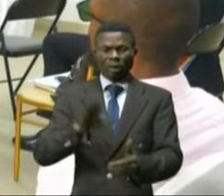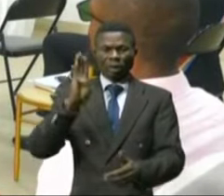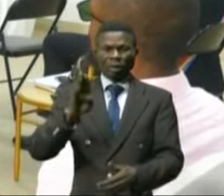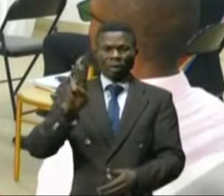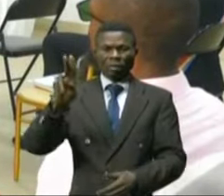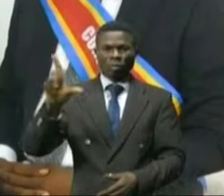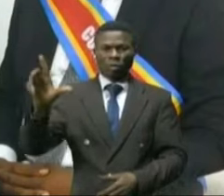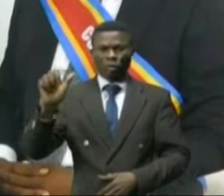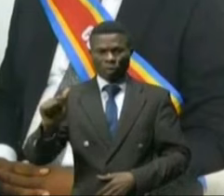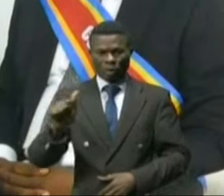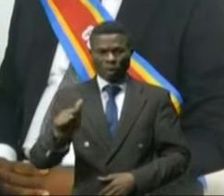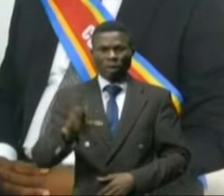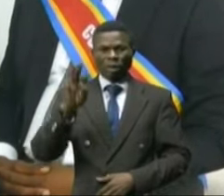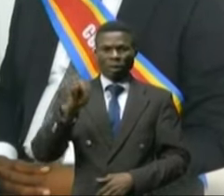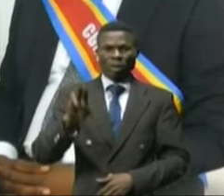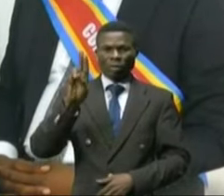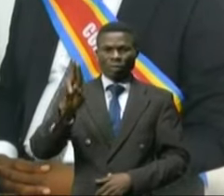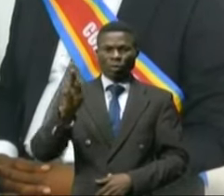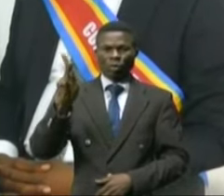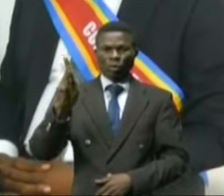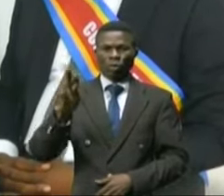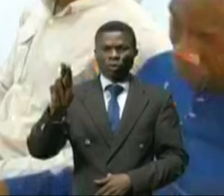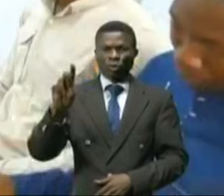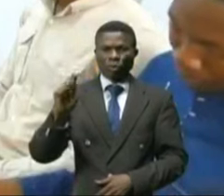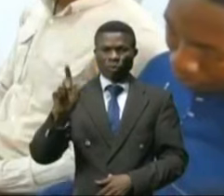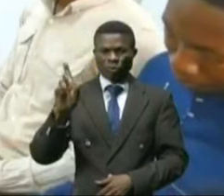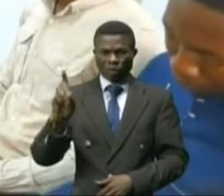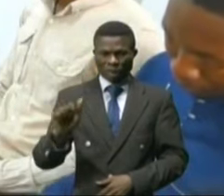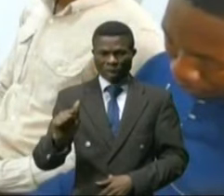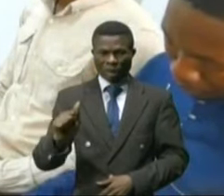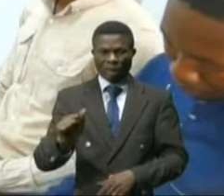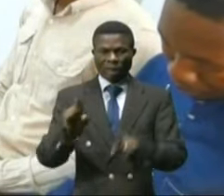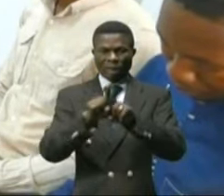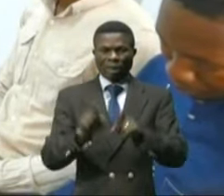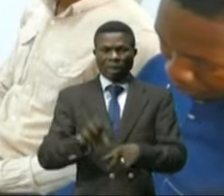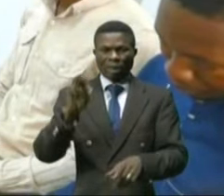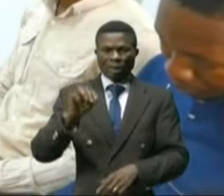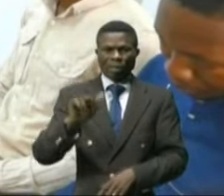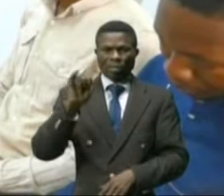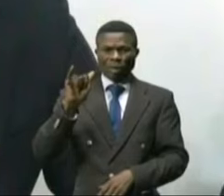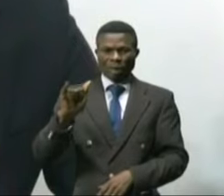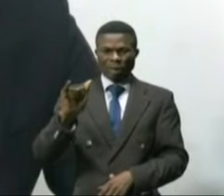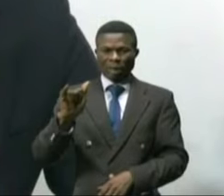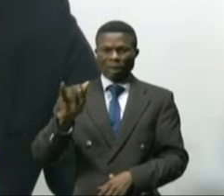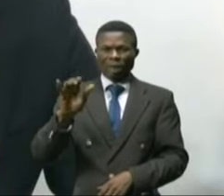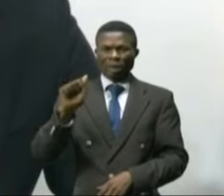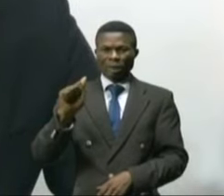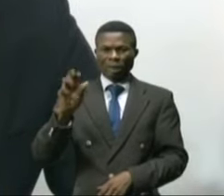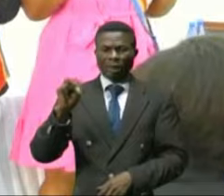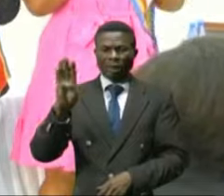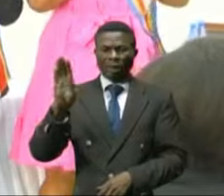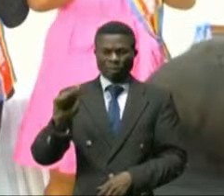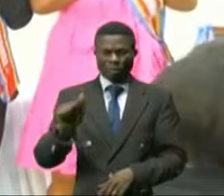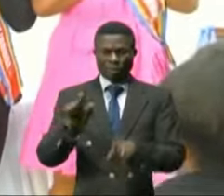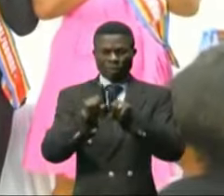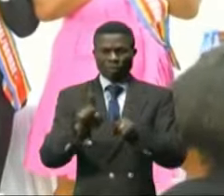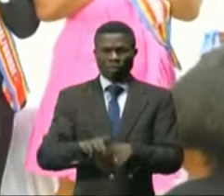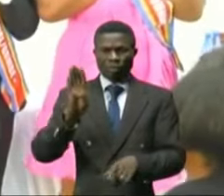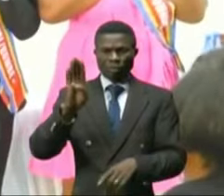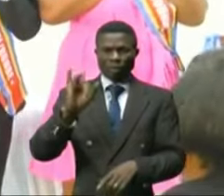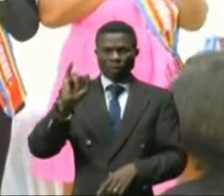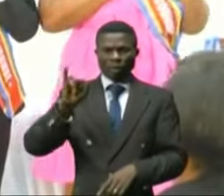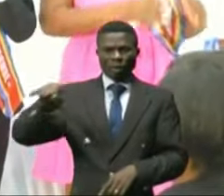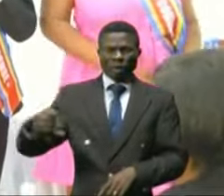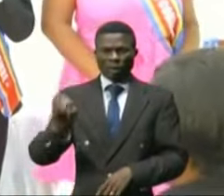Albert, Mukunda Didier, Bafoua Marquise, Mayamba Bonheur, Mungungu Bijou, Windia